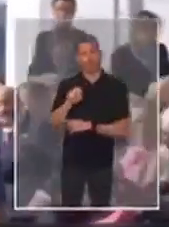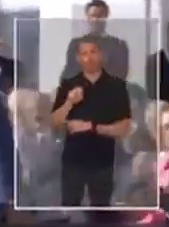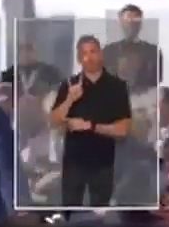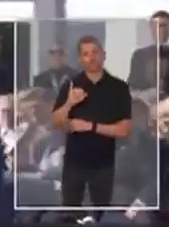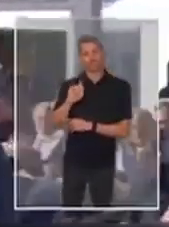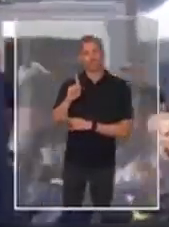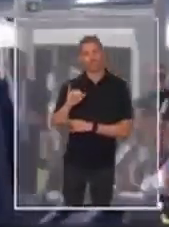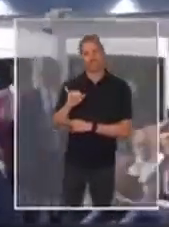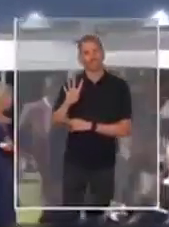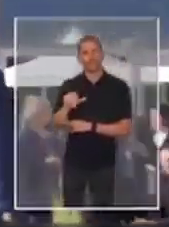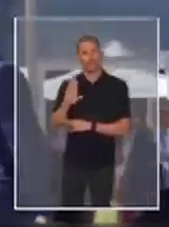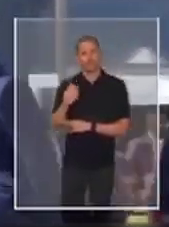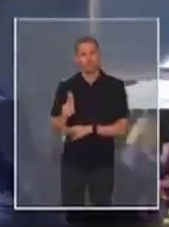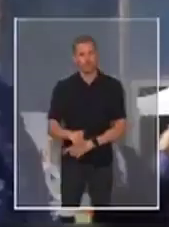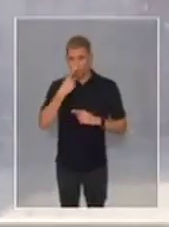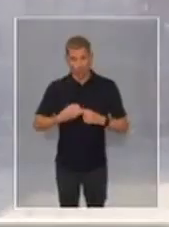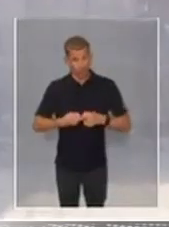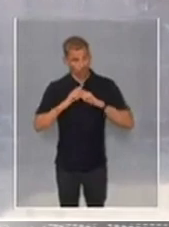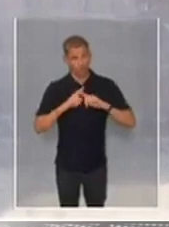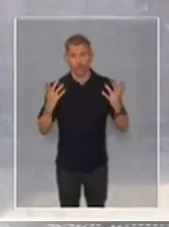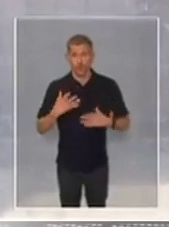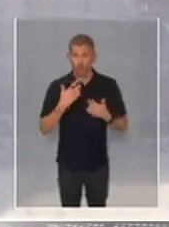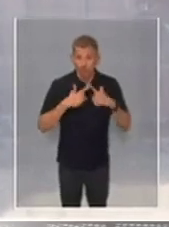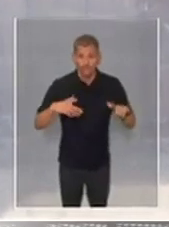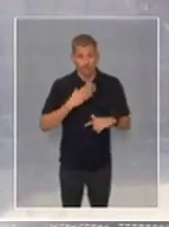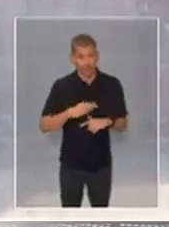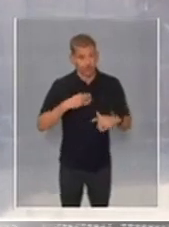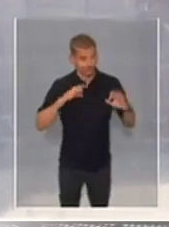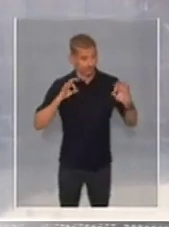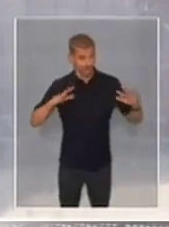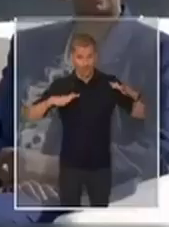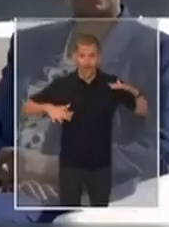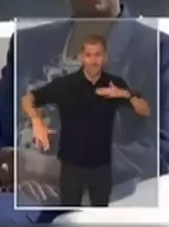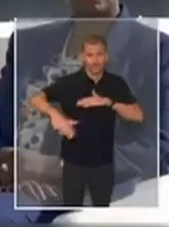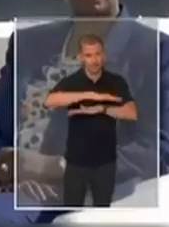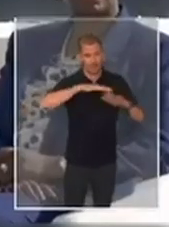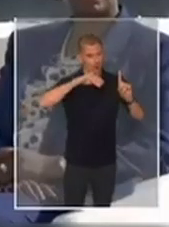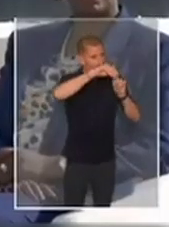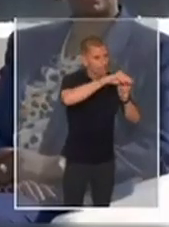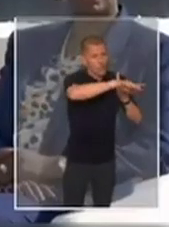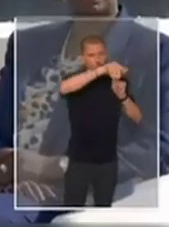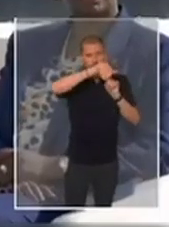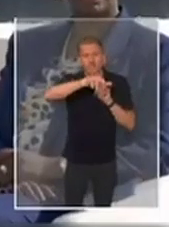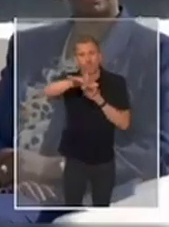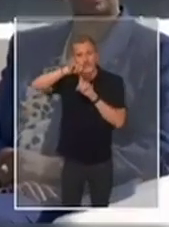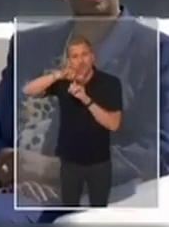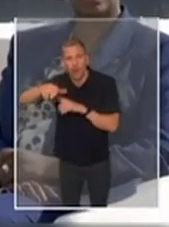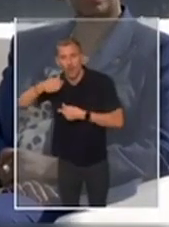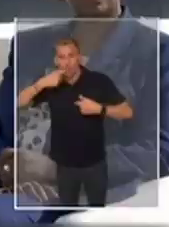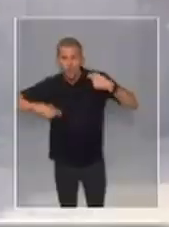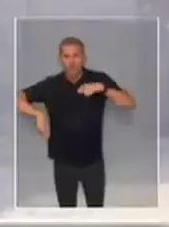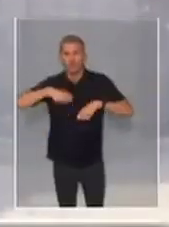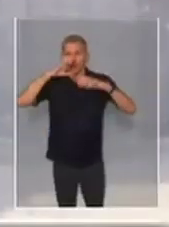nations. La francophonie est un espace d'influence diplomatique qui nous permet d'embrasser les enjeux du